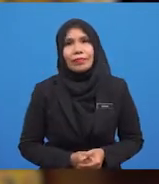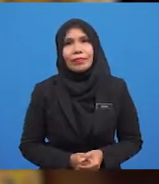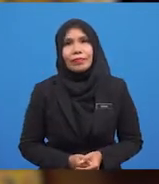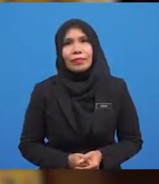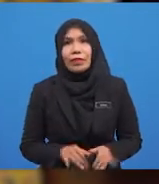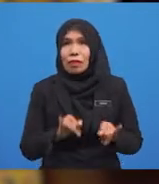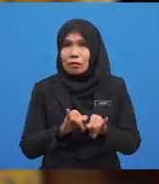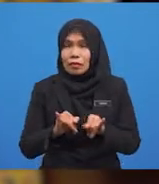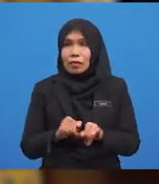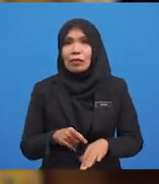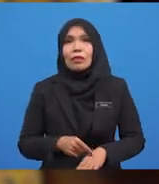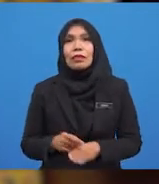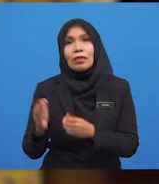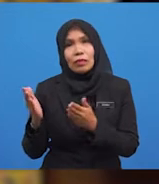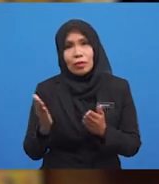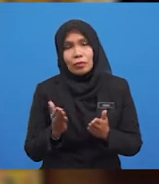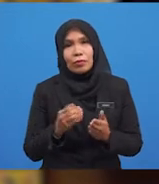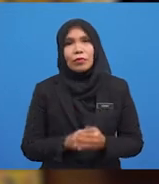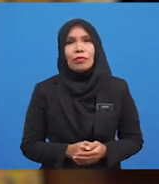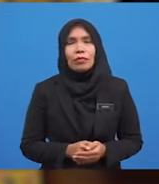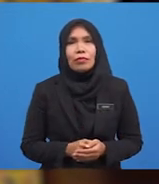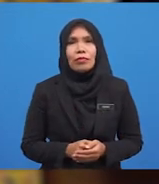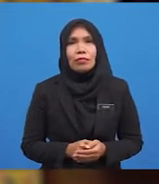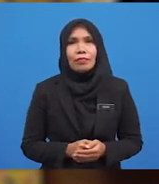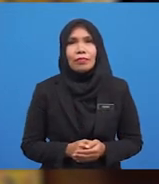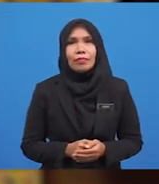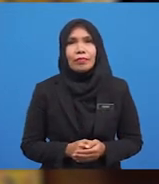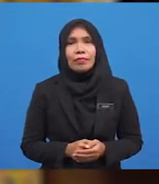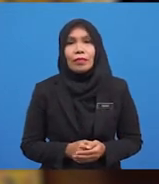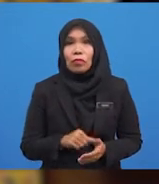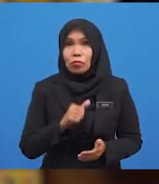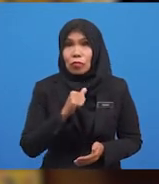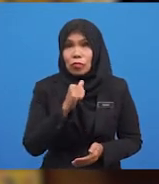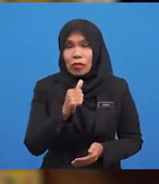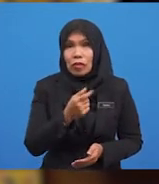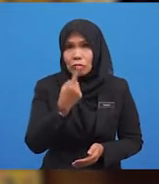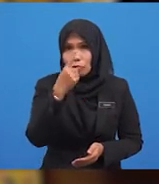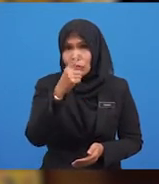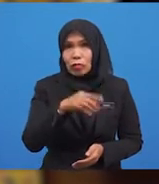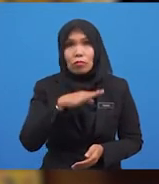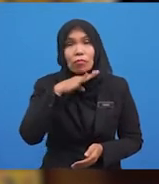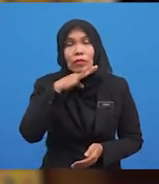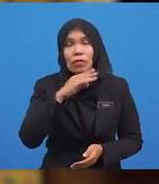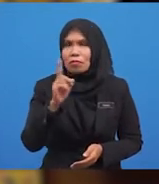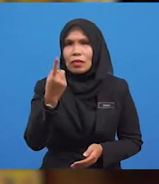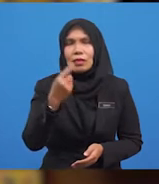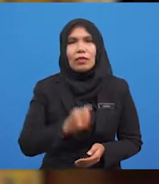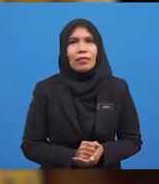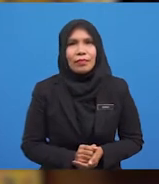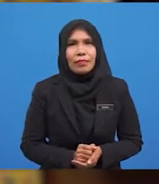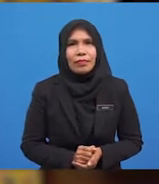santapan atau jamuan, bukanlah untuk kenyang semata-mata. Betul tu Cikgu